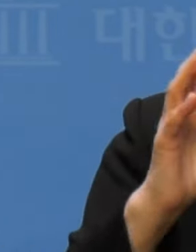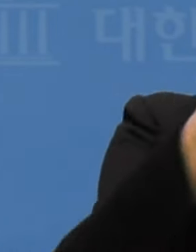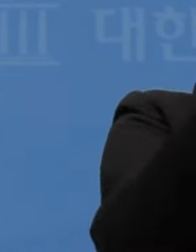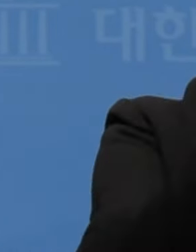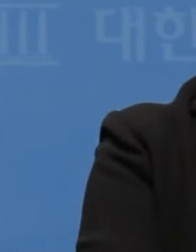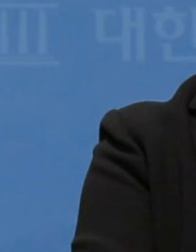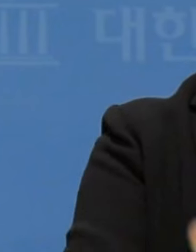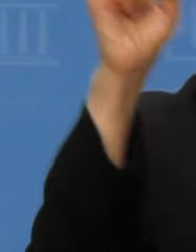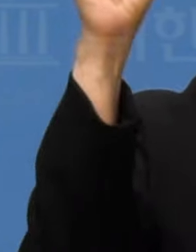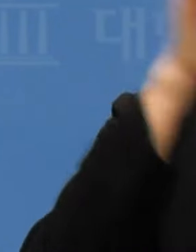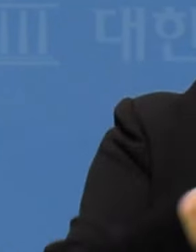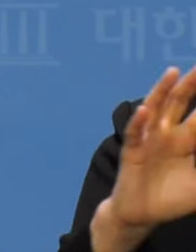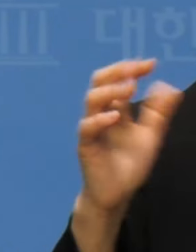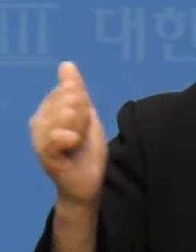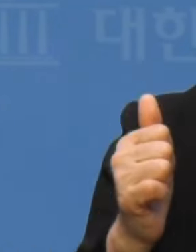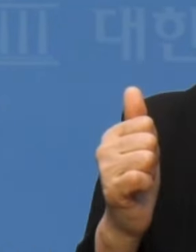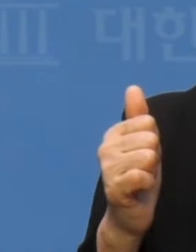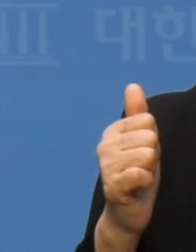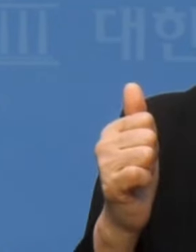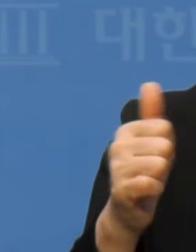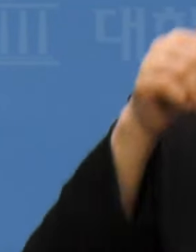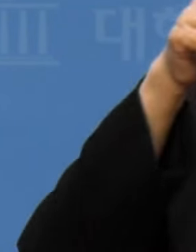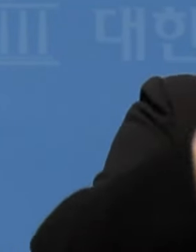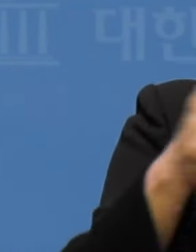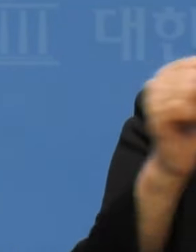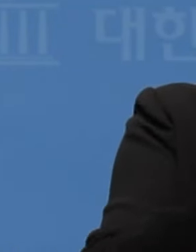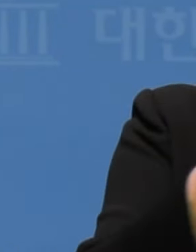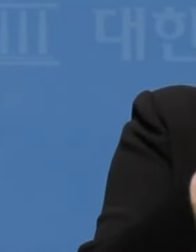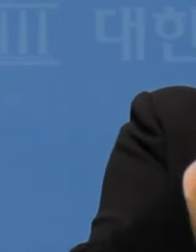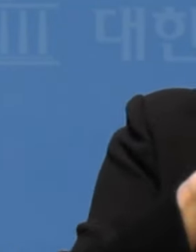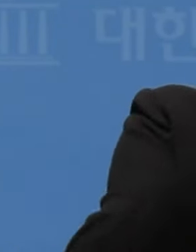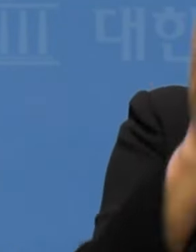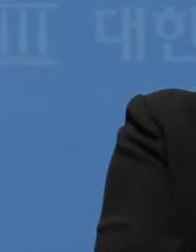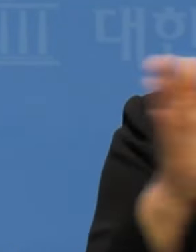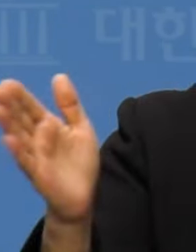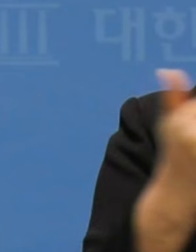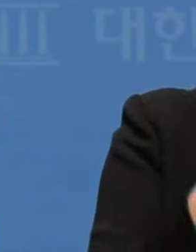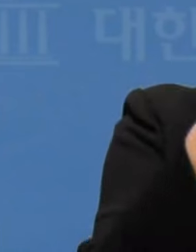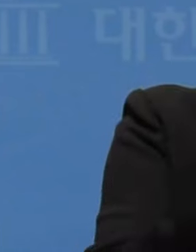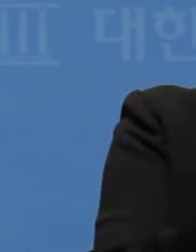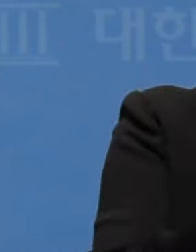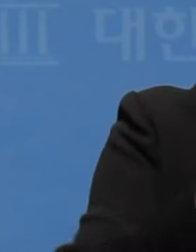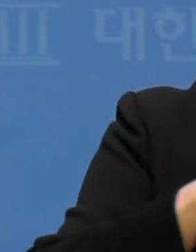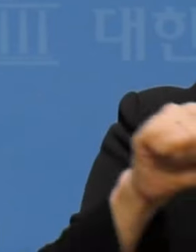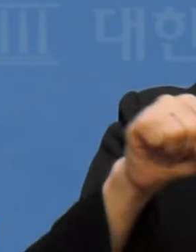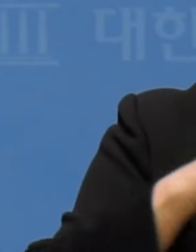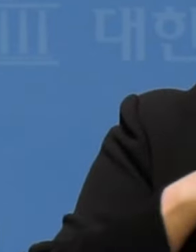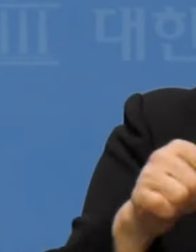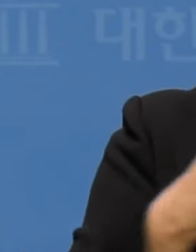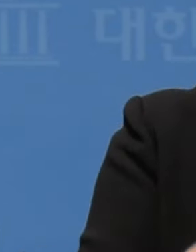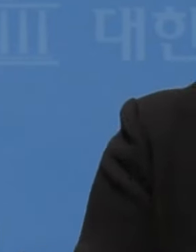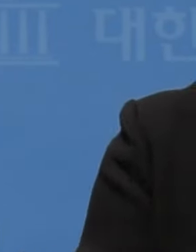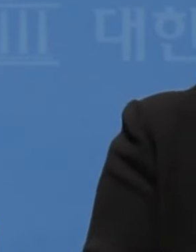헌정사상 최악의 국회였습니다. 선거 조작 의혹으로 시작해 입법 독재의 절정으로